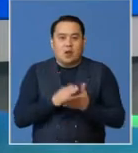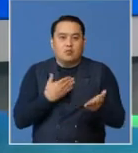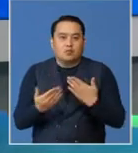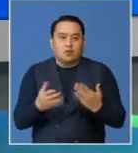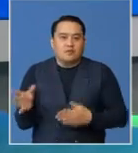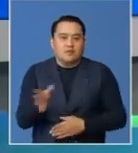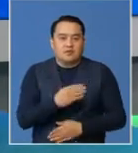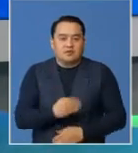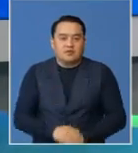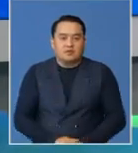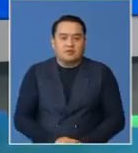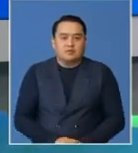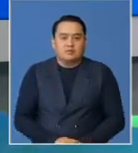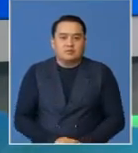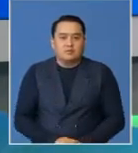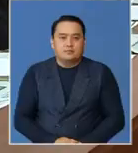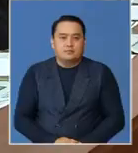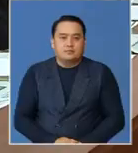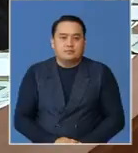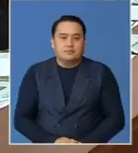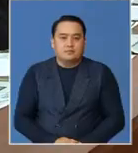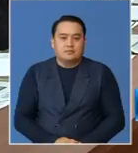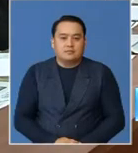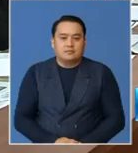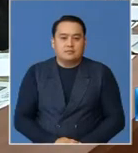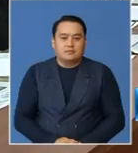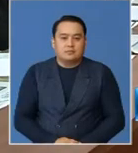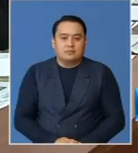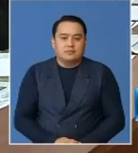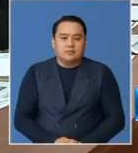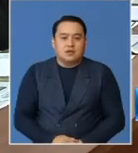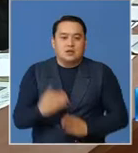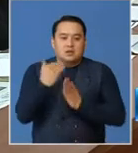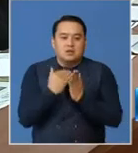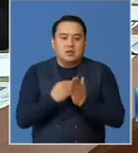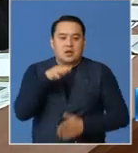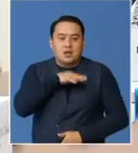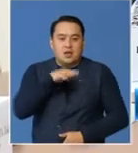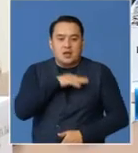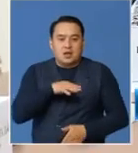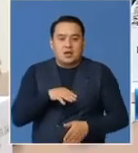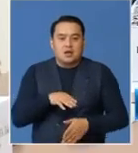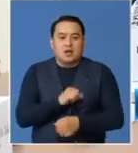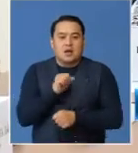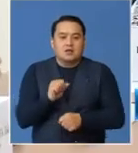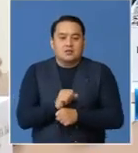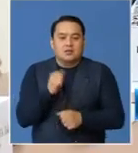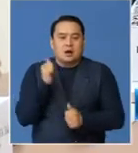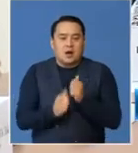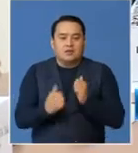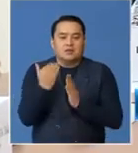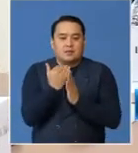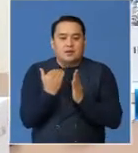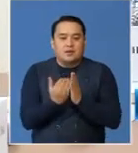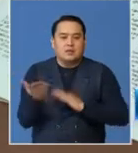во всех уголках области. В ходе разбора статьи текелицы отдельно остановились на каждом пункте.